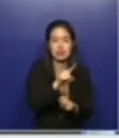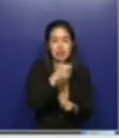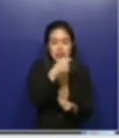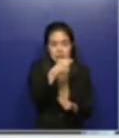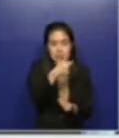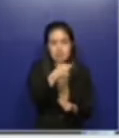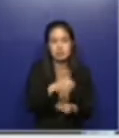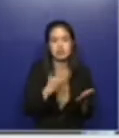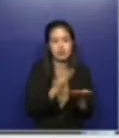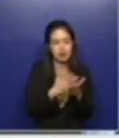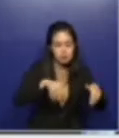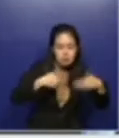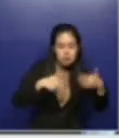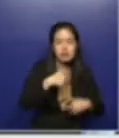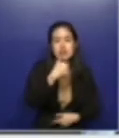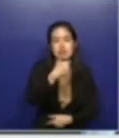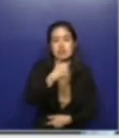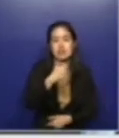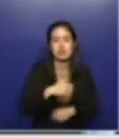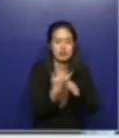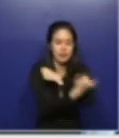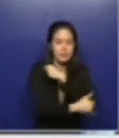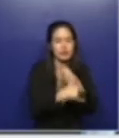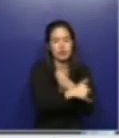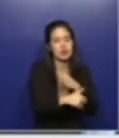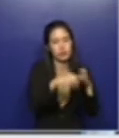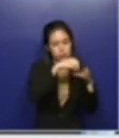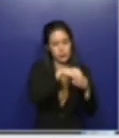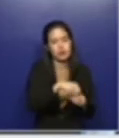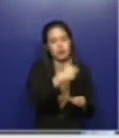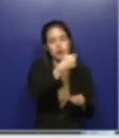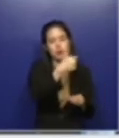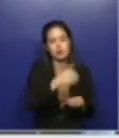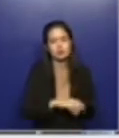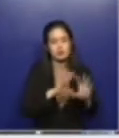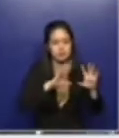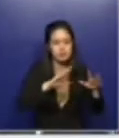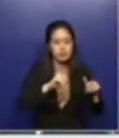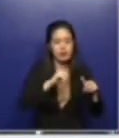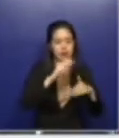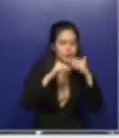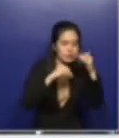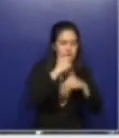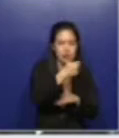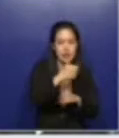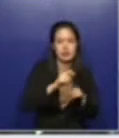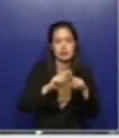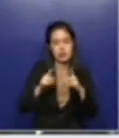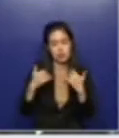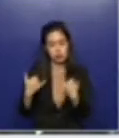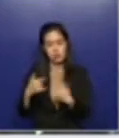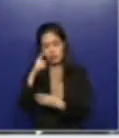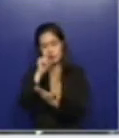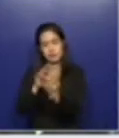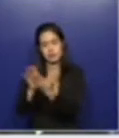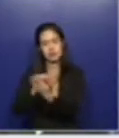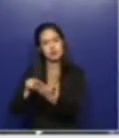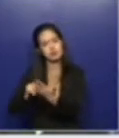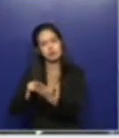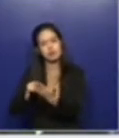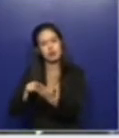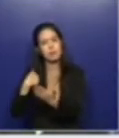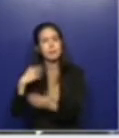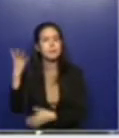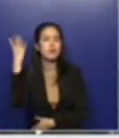านั้นเขาดีครับอยู่ได้เราเองไปสร้างกลุ่มปลัวเพราะฉะนั้นเราต้องสร้างความเชื่อมั่นนายกรัฐมนตรีไประย